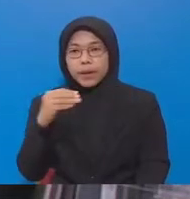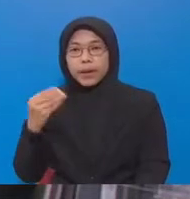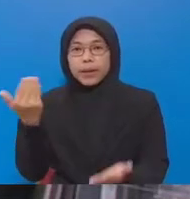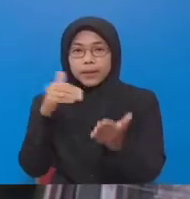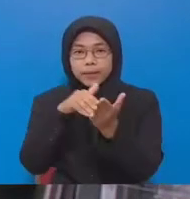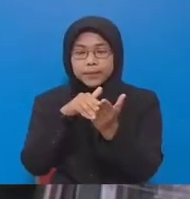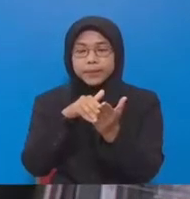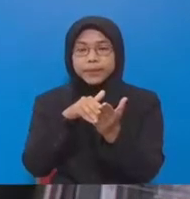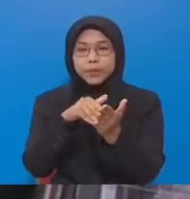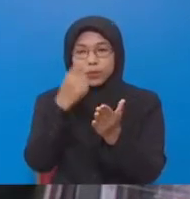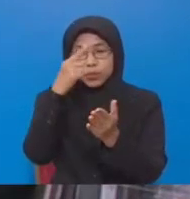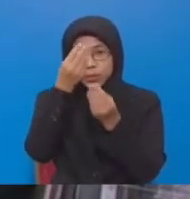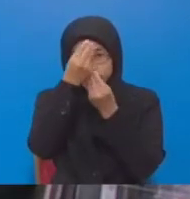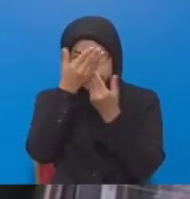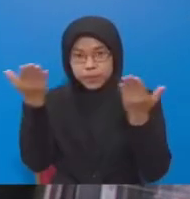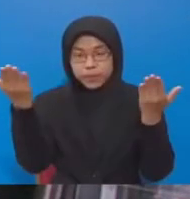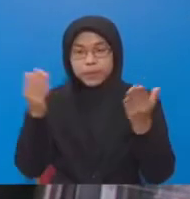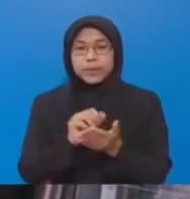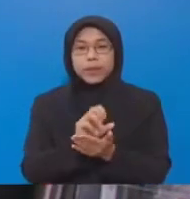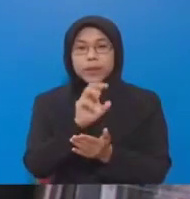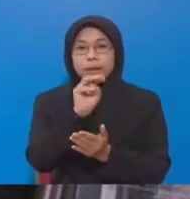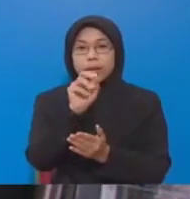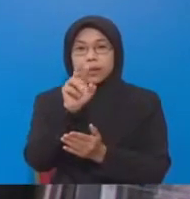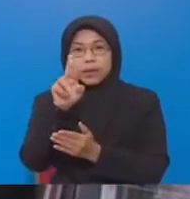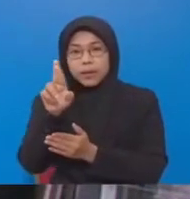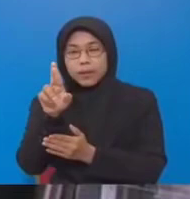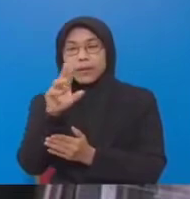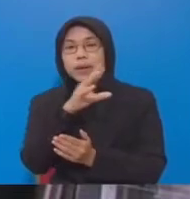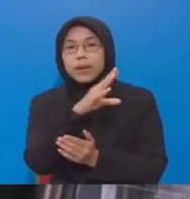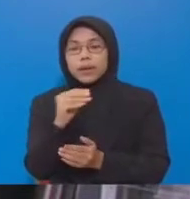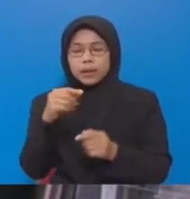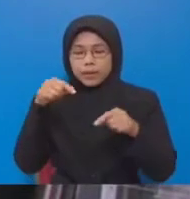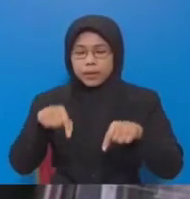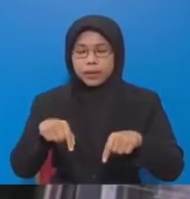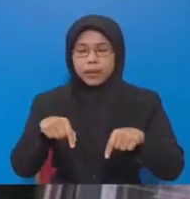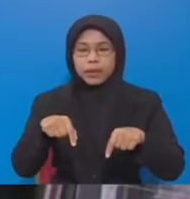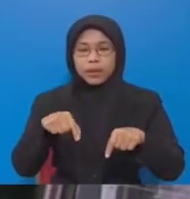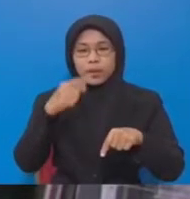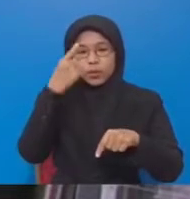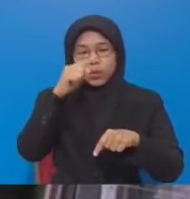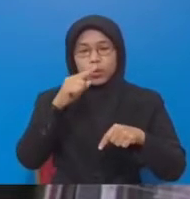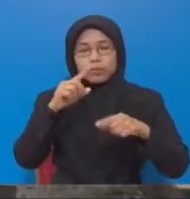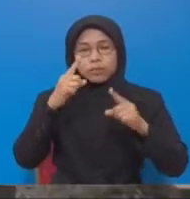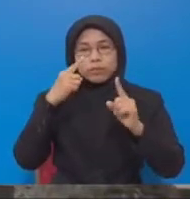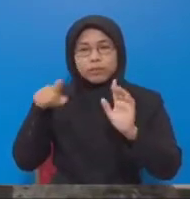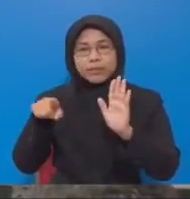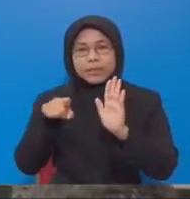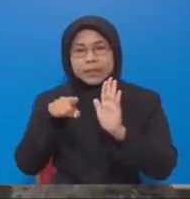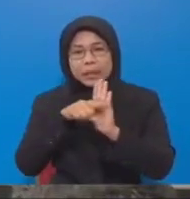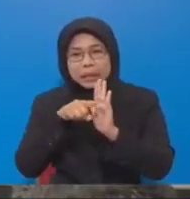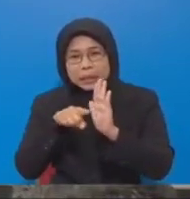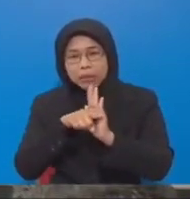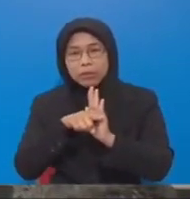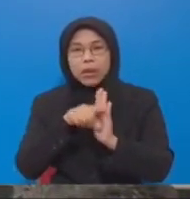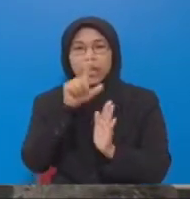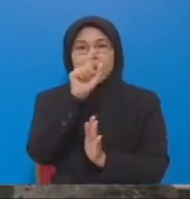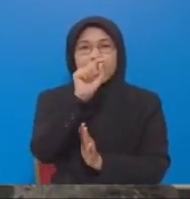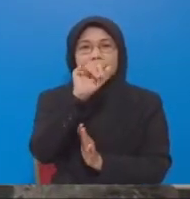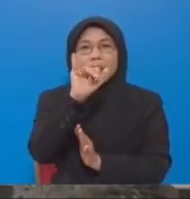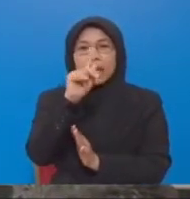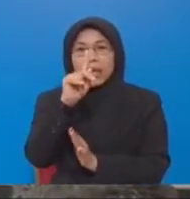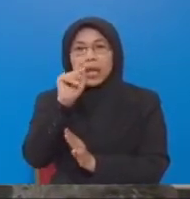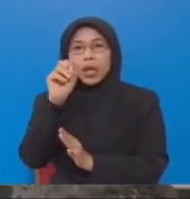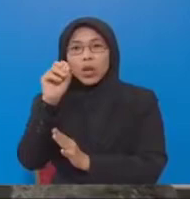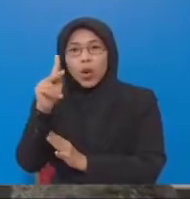untuk malu Man nyawa Maksude mengenai implikasi negatif tentang tiktok nih untuk minuman